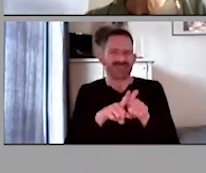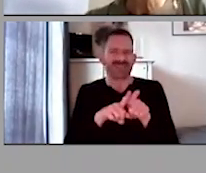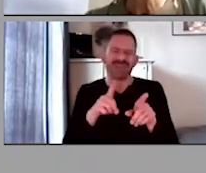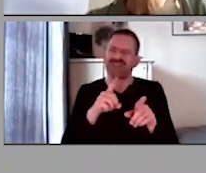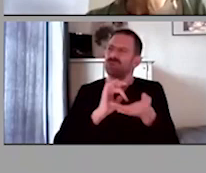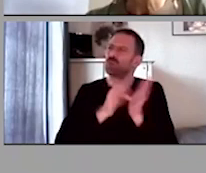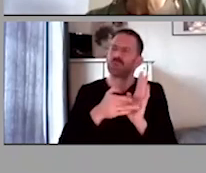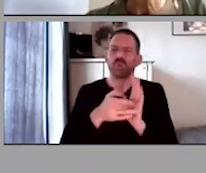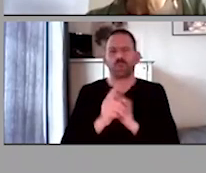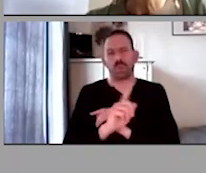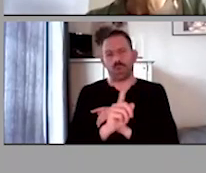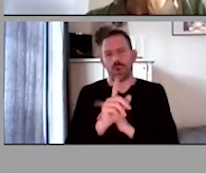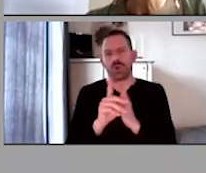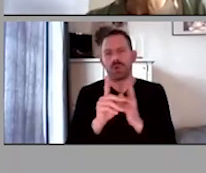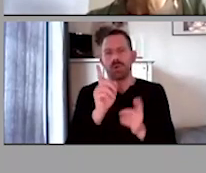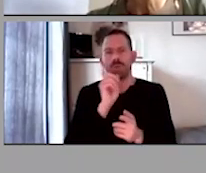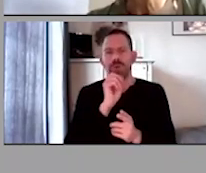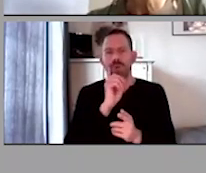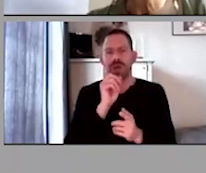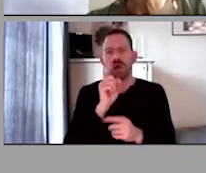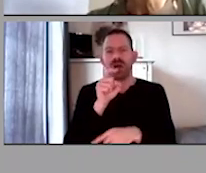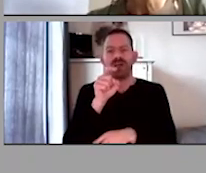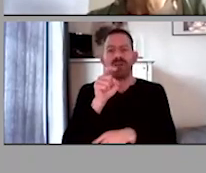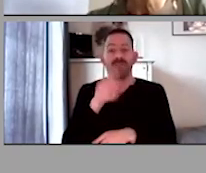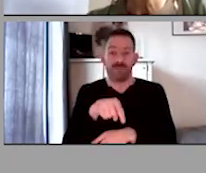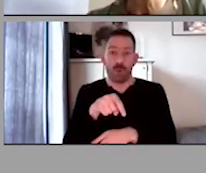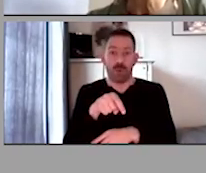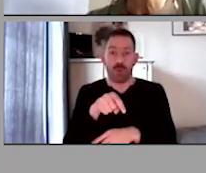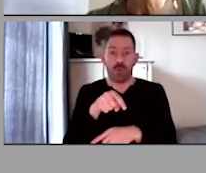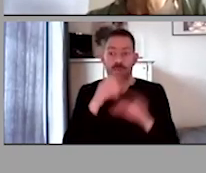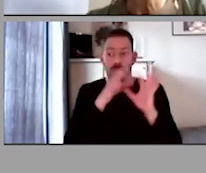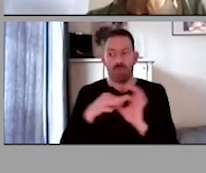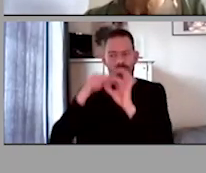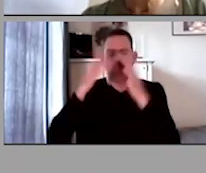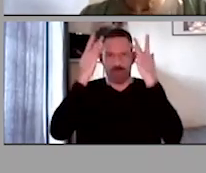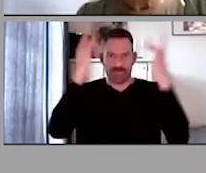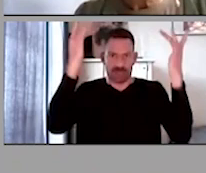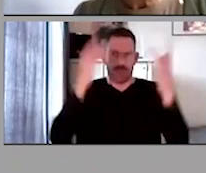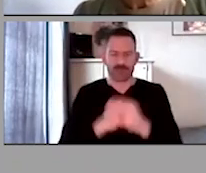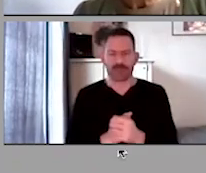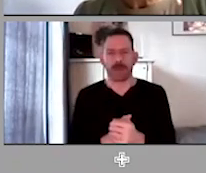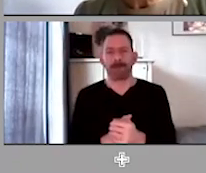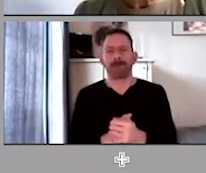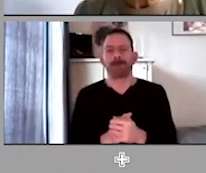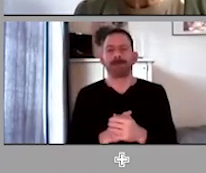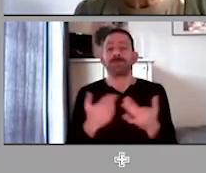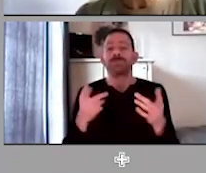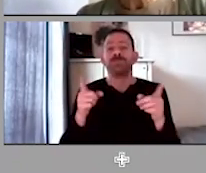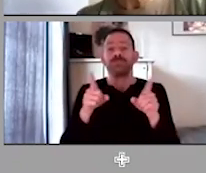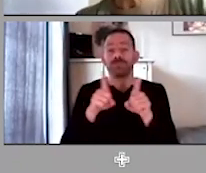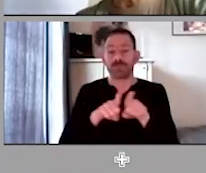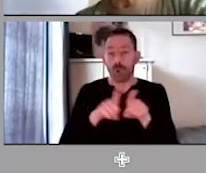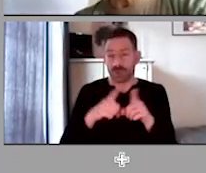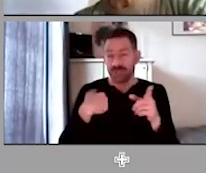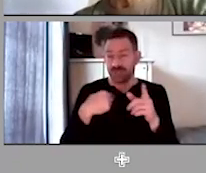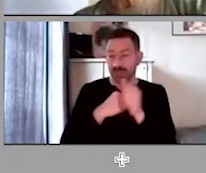qu'il faut quand même qu'il y ait un certain nombre, faut qu'il y ait une histoire, hein, faut qu'il y ait une expérience. On utilise aussi les racines